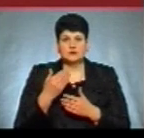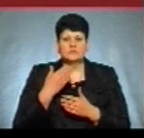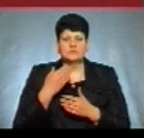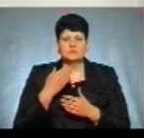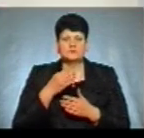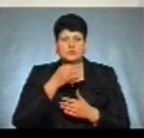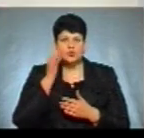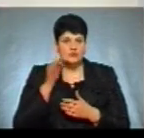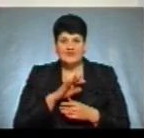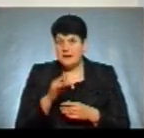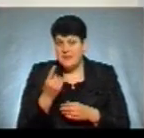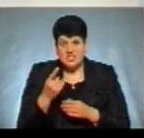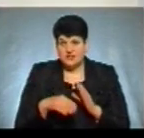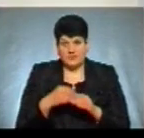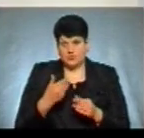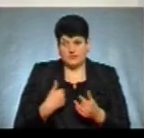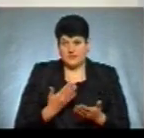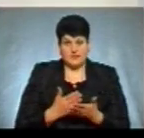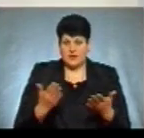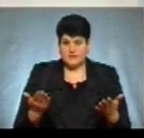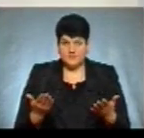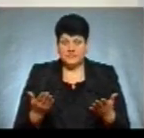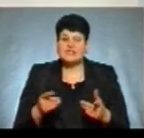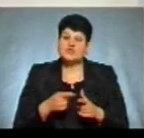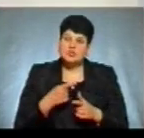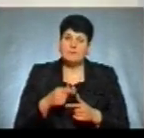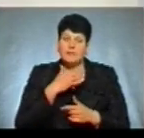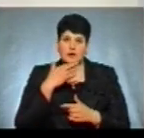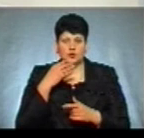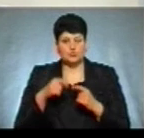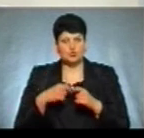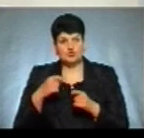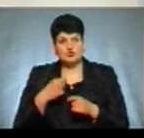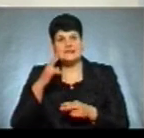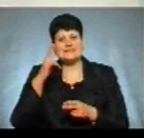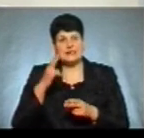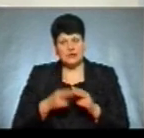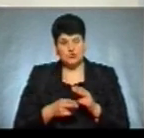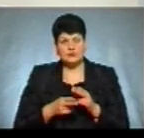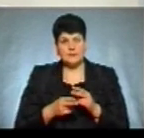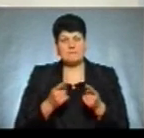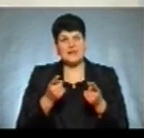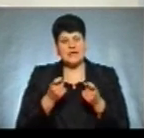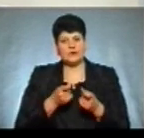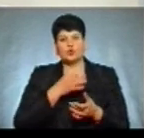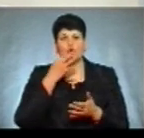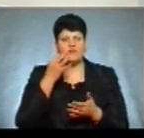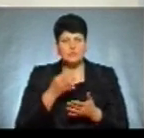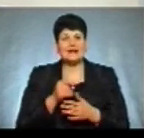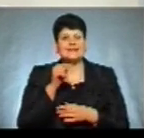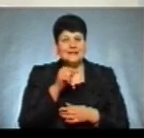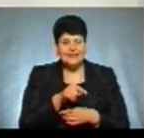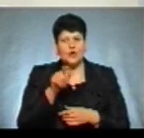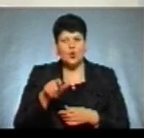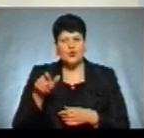що не перші вибори ми переживаємо. Чи багато правопорушень все-таки завершувалися притягненням до відповідальності тих осіб,